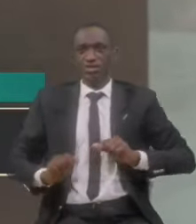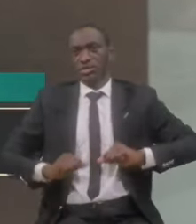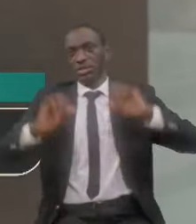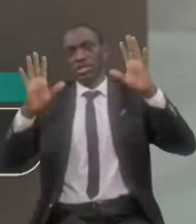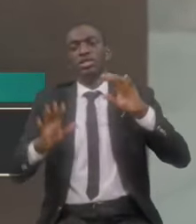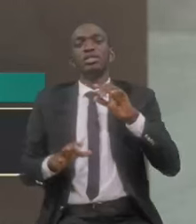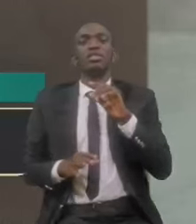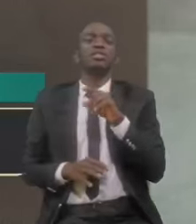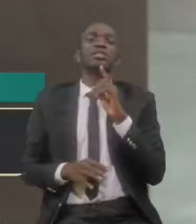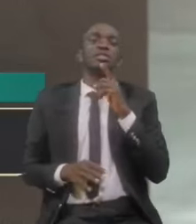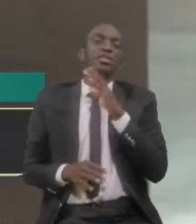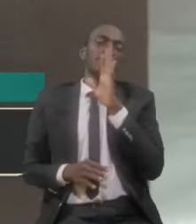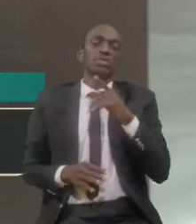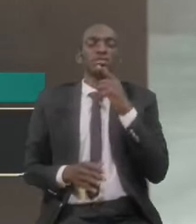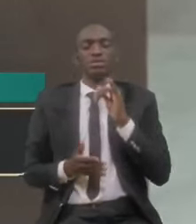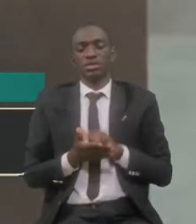La fortification,